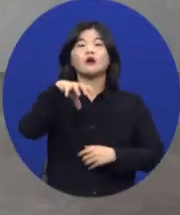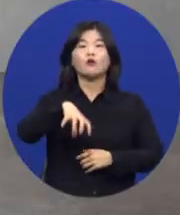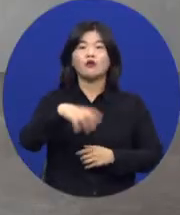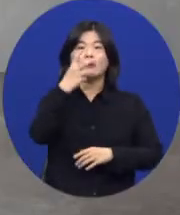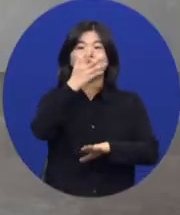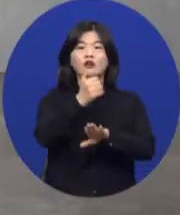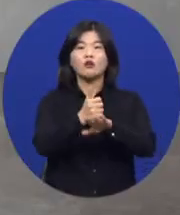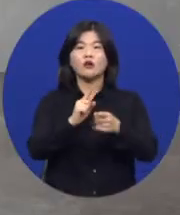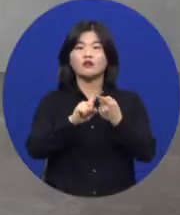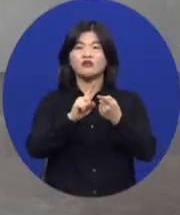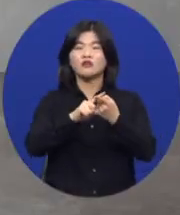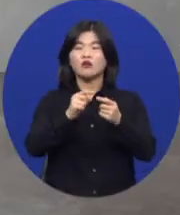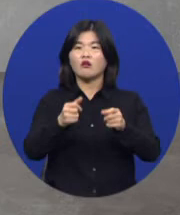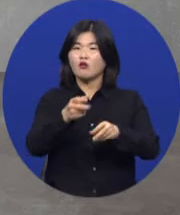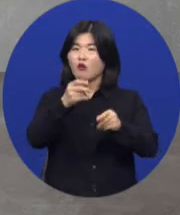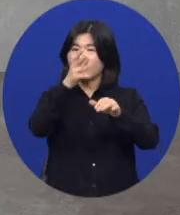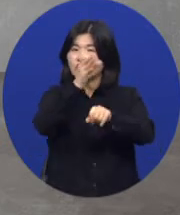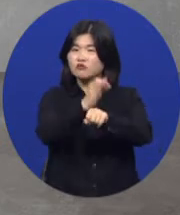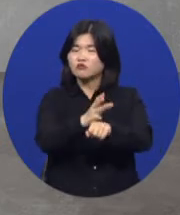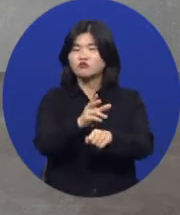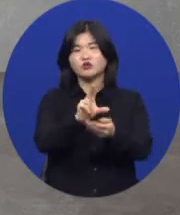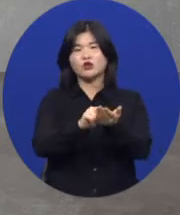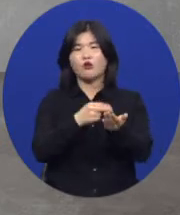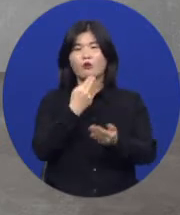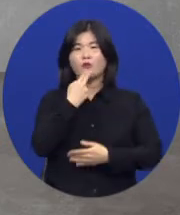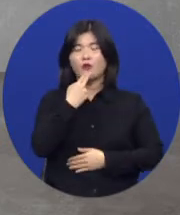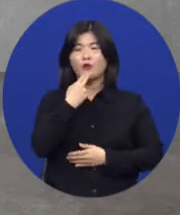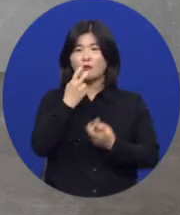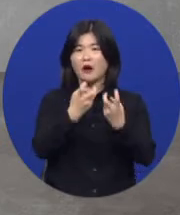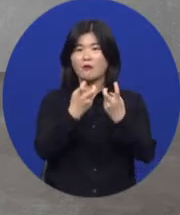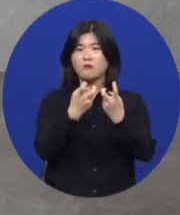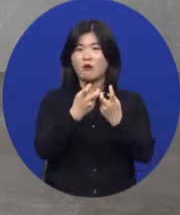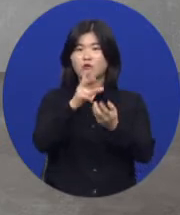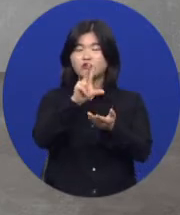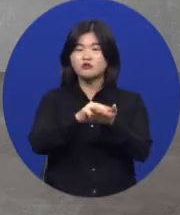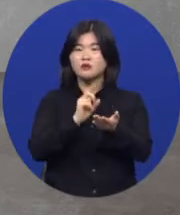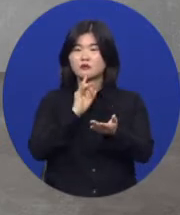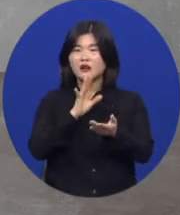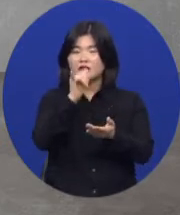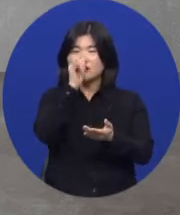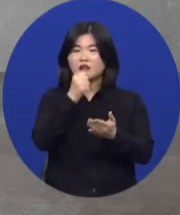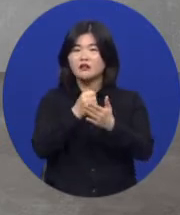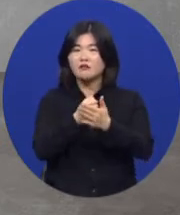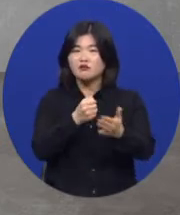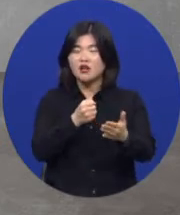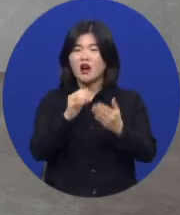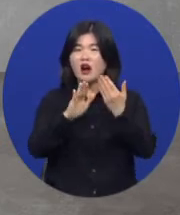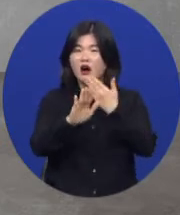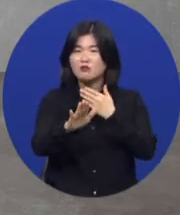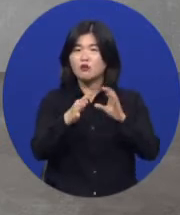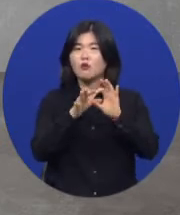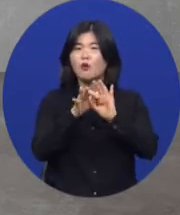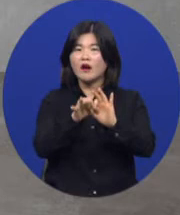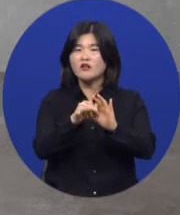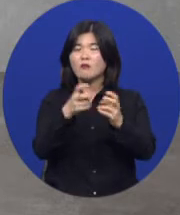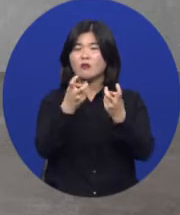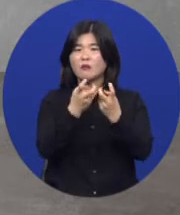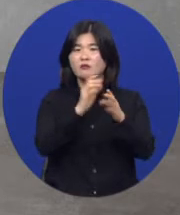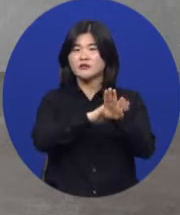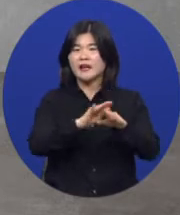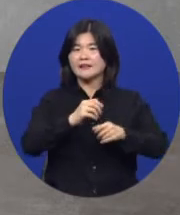감사 결과 건물 매입 자체는 문제가 없고 절차상 문제만 지적됐기 때문에 앞으로 관련 절차를